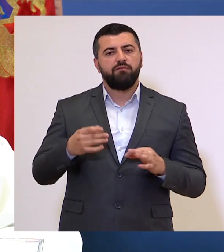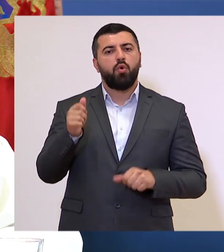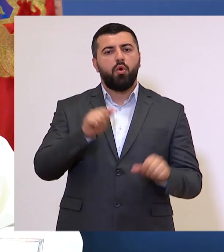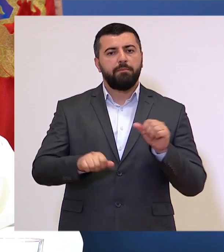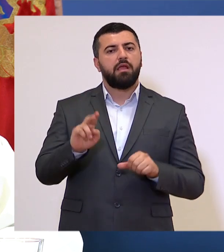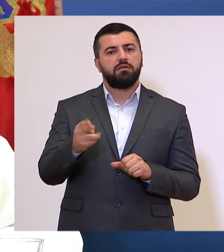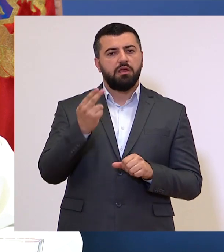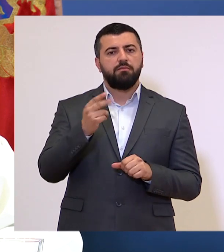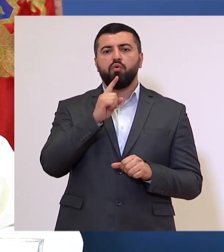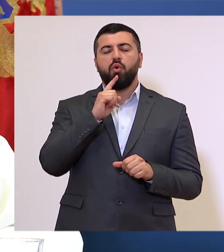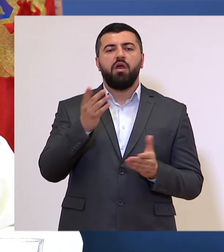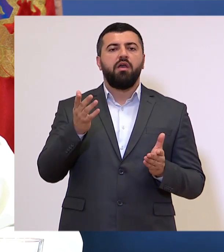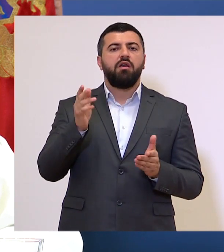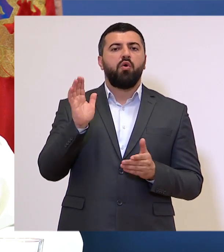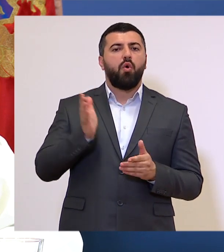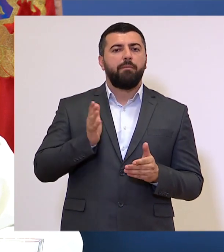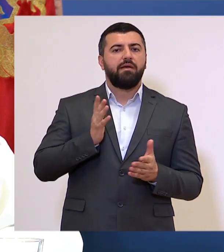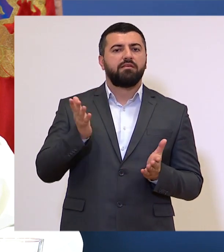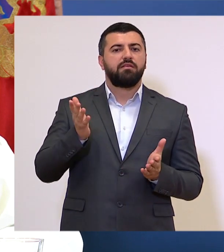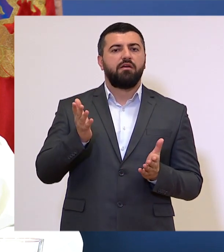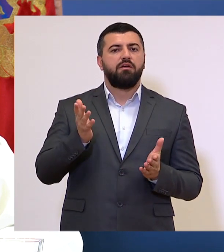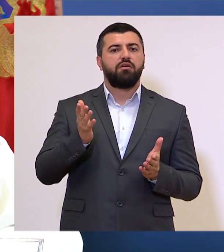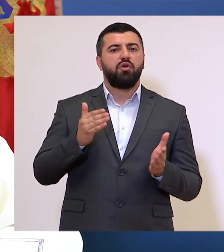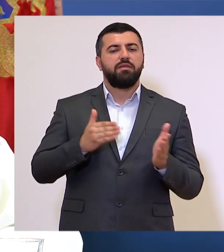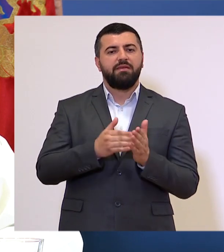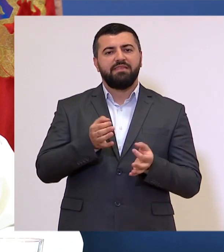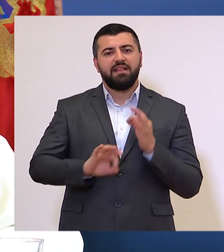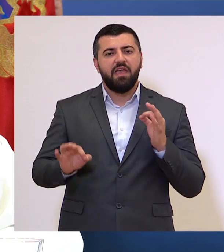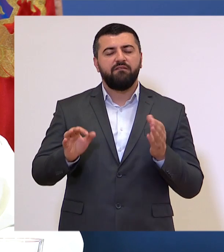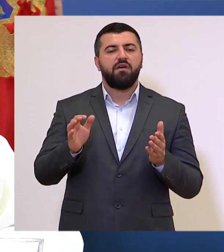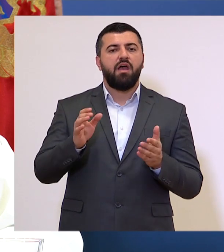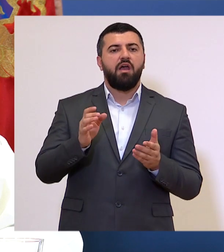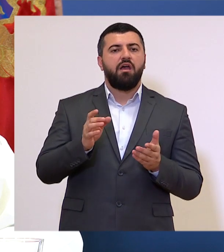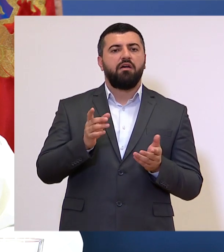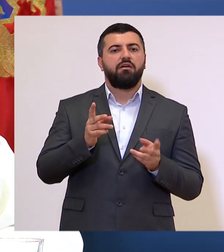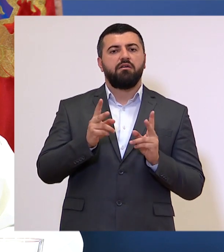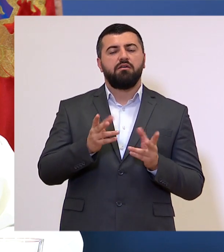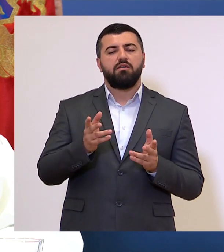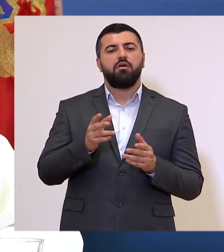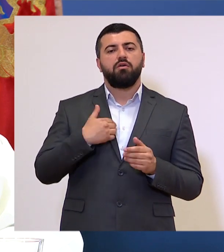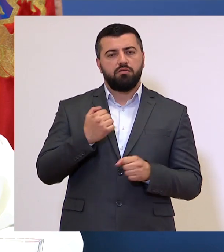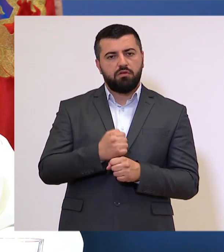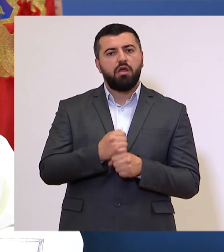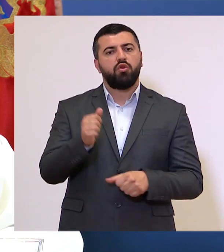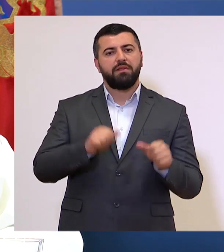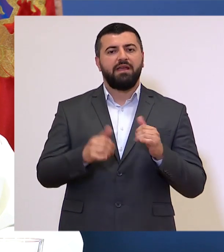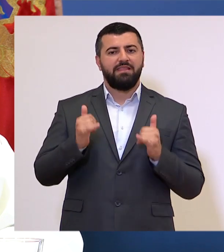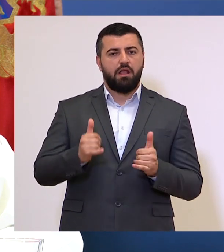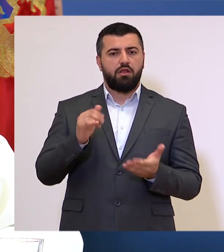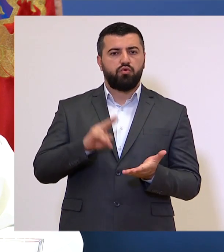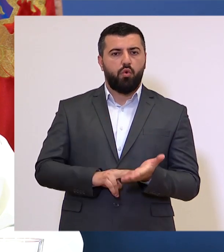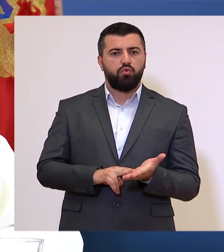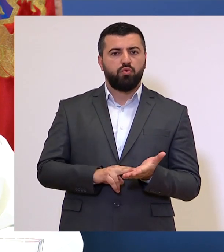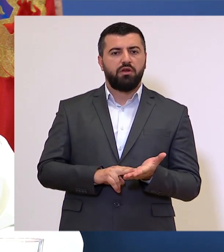i one koje imaju znakove crjevnog stopa, odnosno spleta crjeva, zbog malignoma u trbuhu. Danas smo donijeli